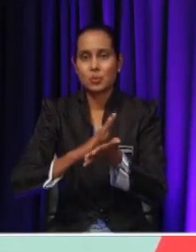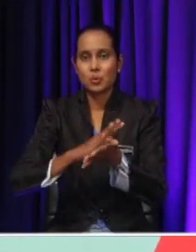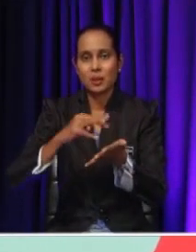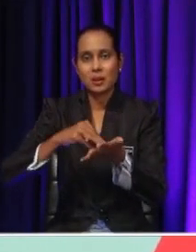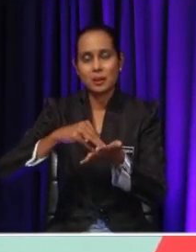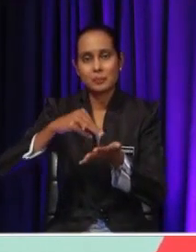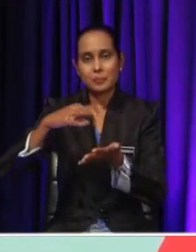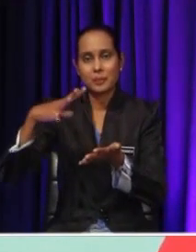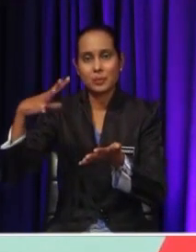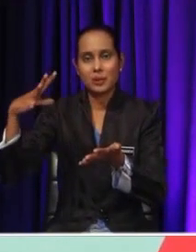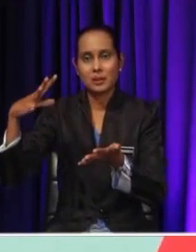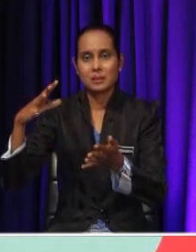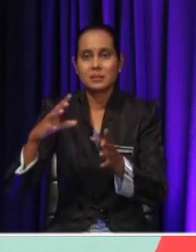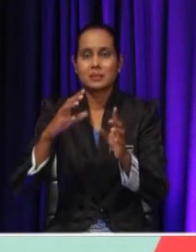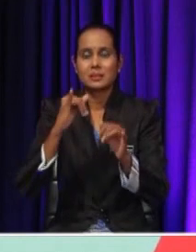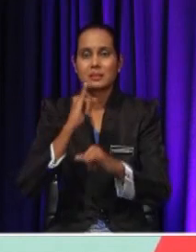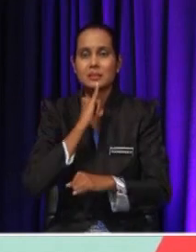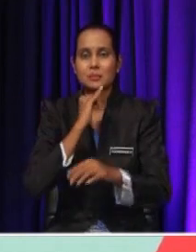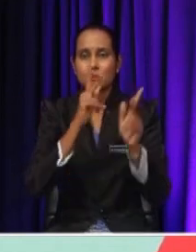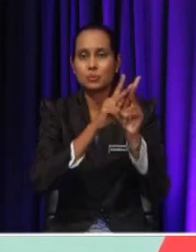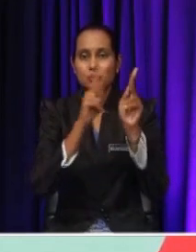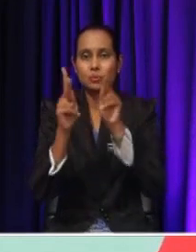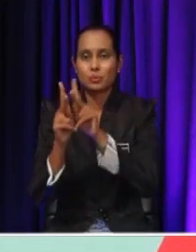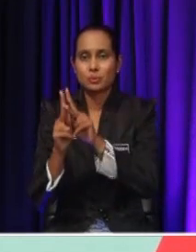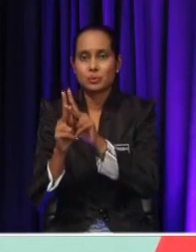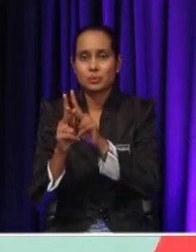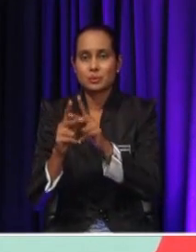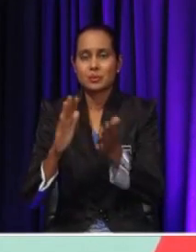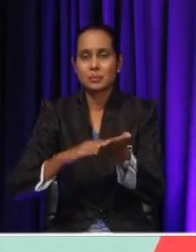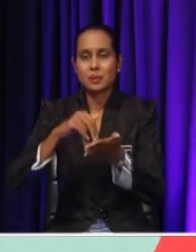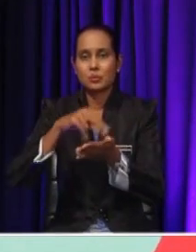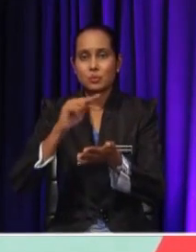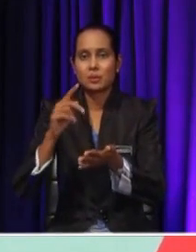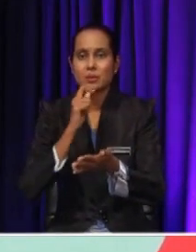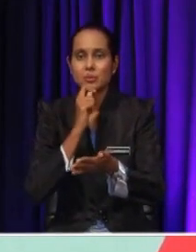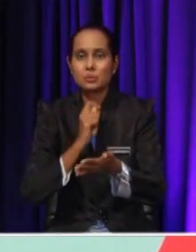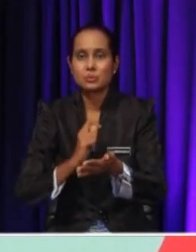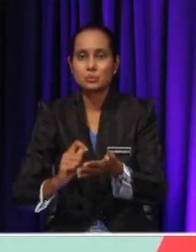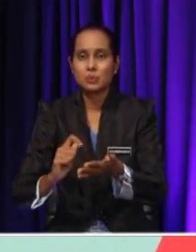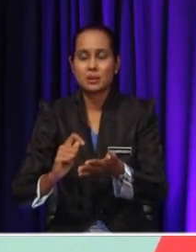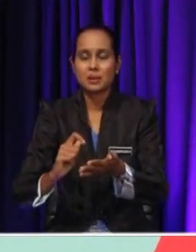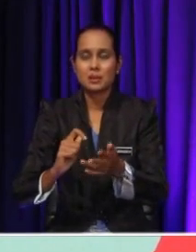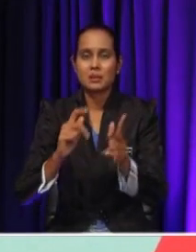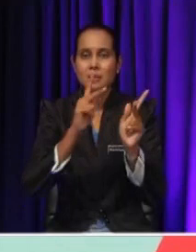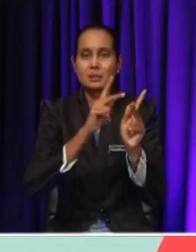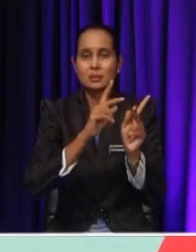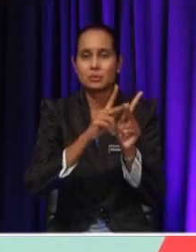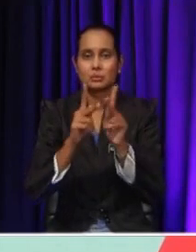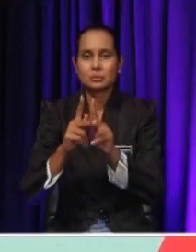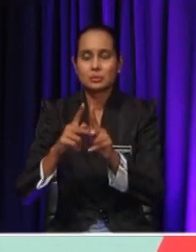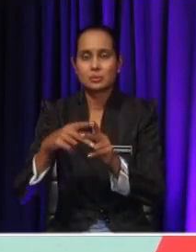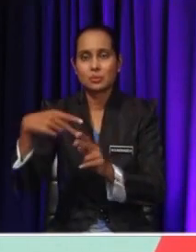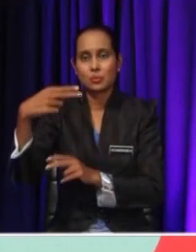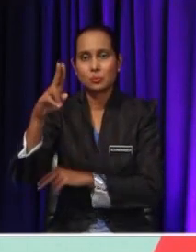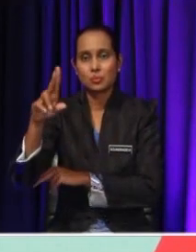di ibu kota di bangunan tua sekolah bulu Terengganu dia adalah